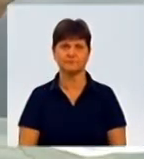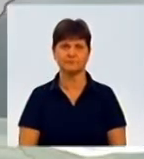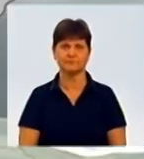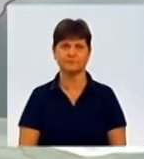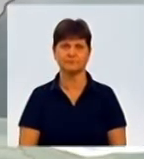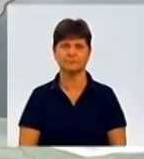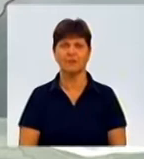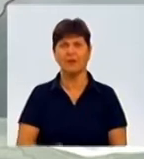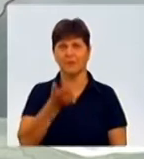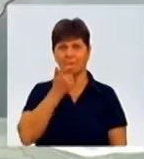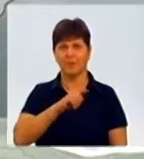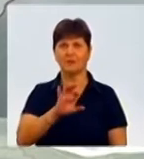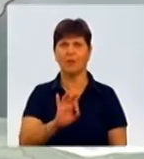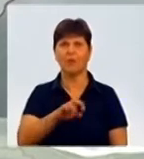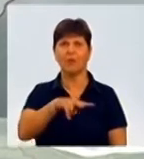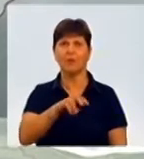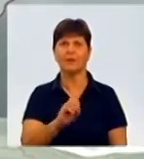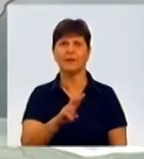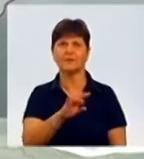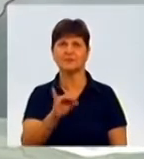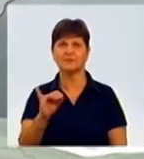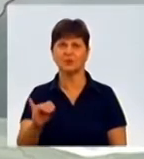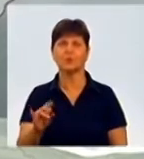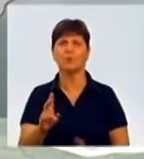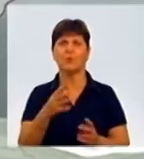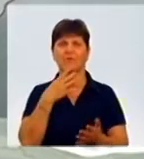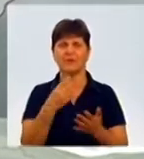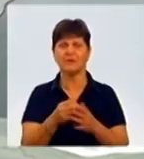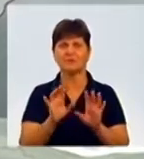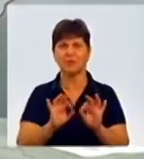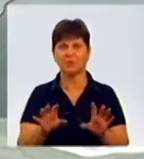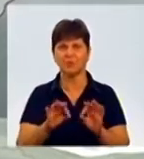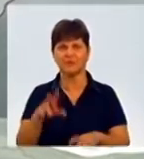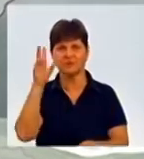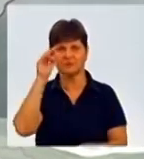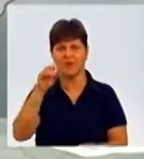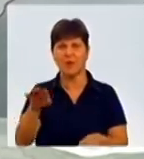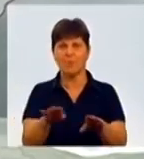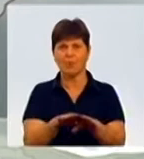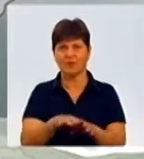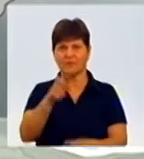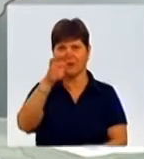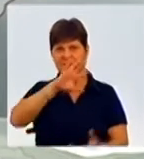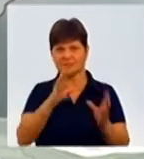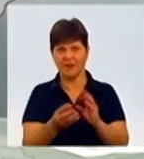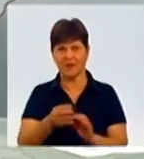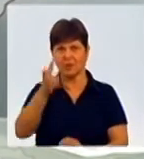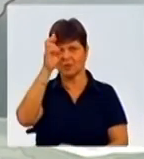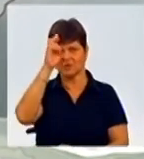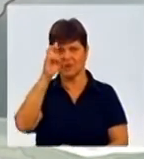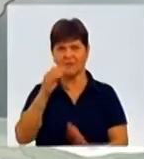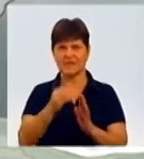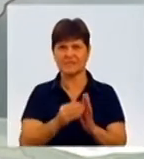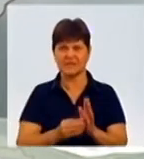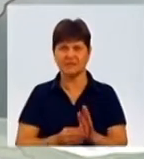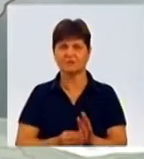Отож, пане Олексій, власне, прокоментуйте ці цифри. І якщо їх порівнювати із загальнодержавною статистикою захворюваності на цю недугу, як